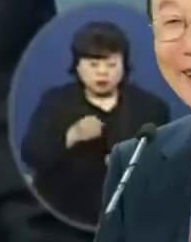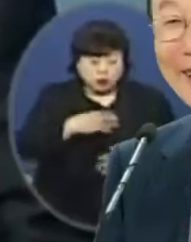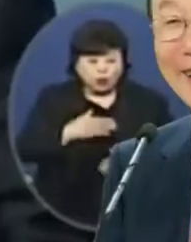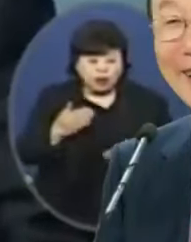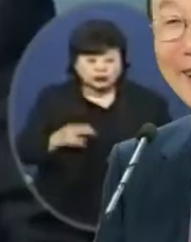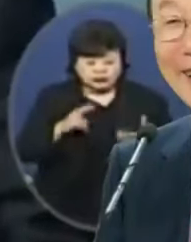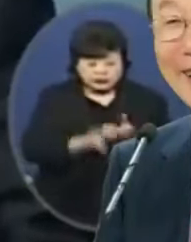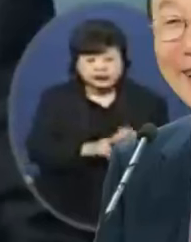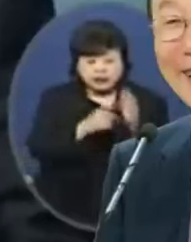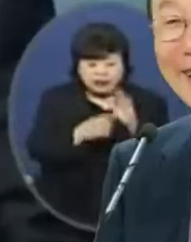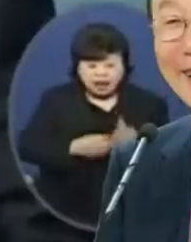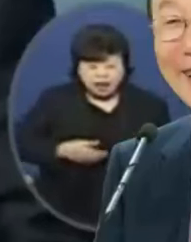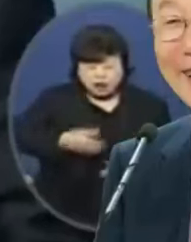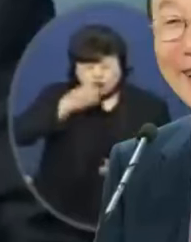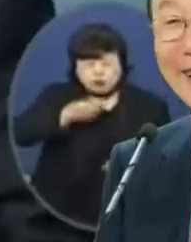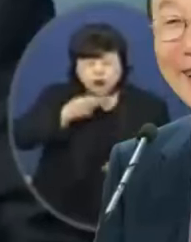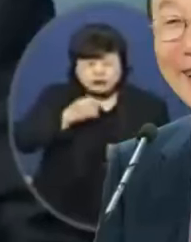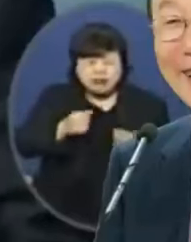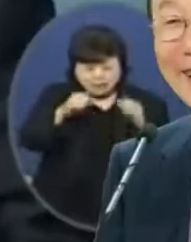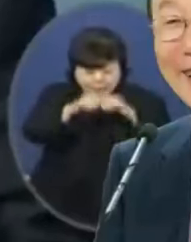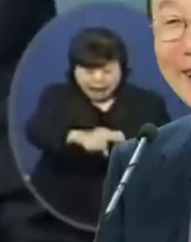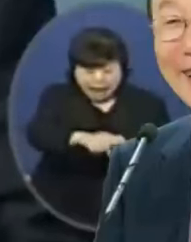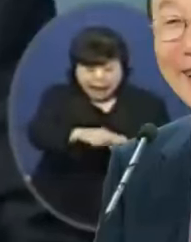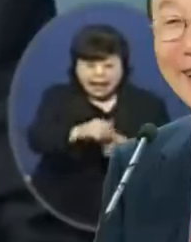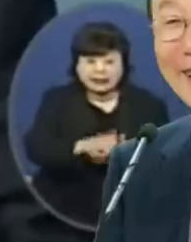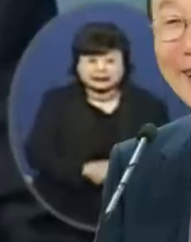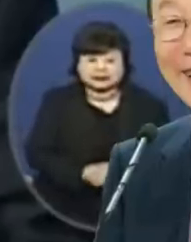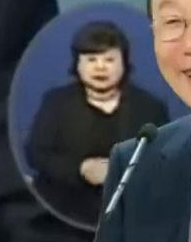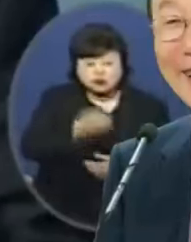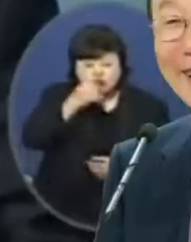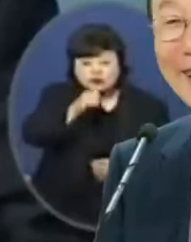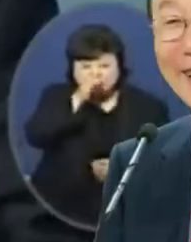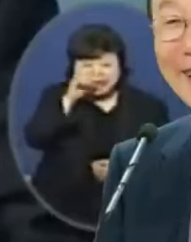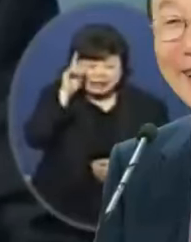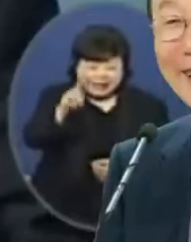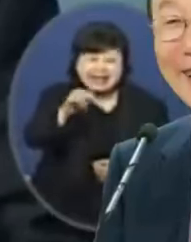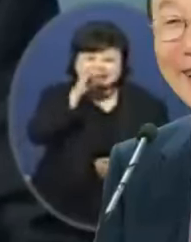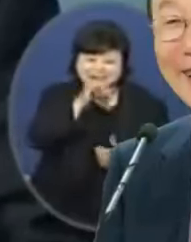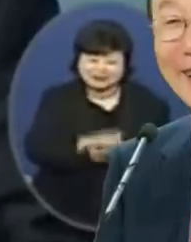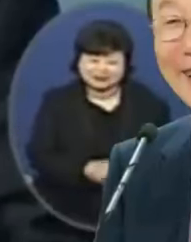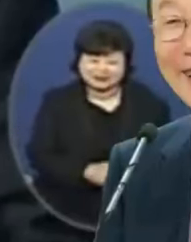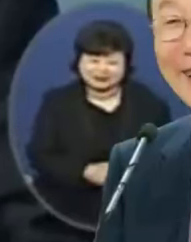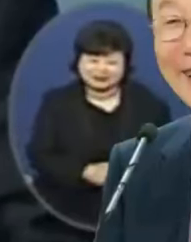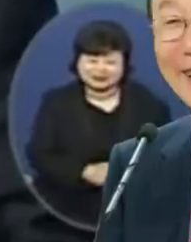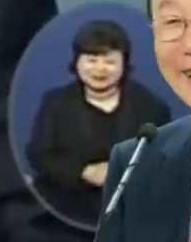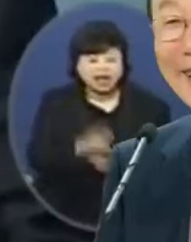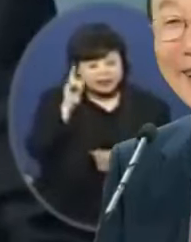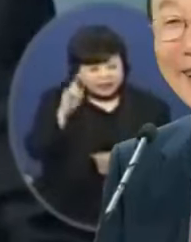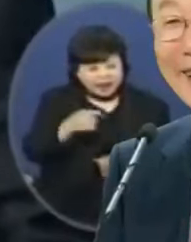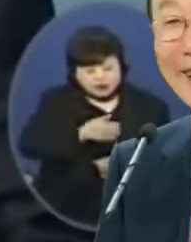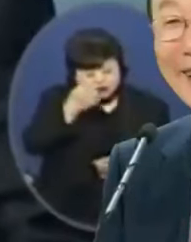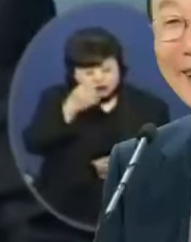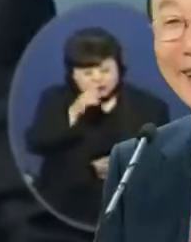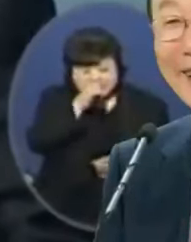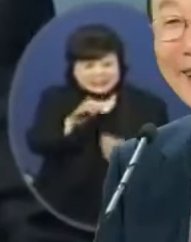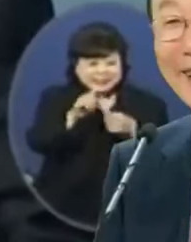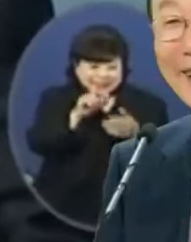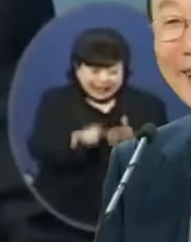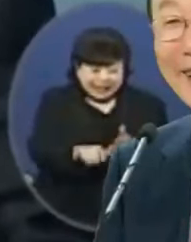것입니다. 꿈이 없는 백성은 망한다고 말하는데 꿈이 있어야 내일이 있죠. 그런데 내일을 꿈꾸고